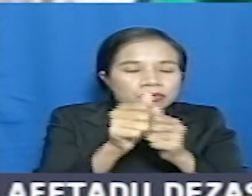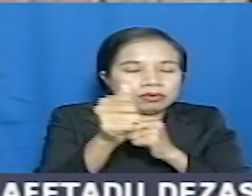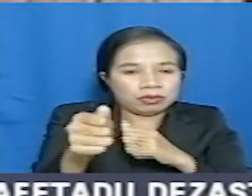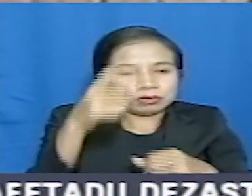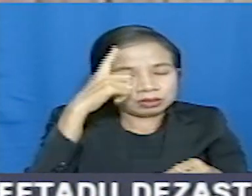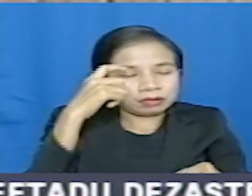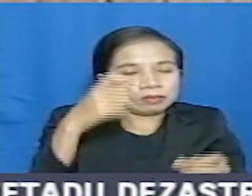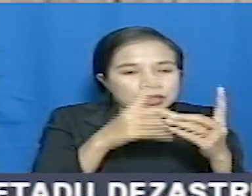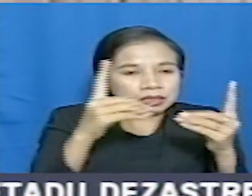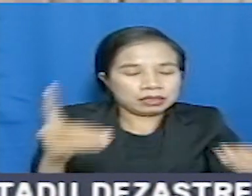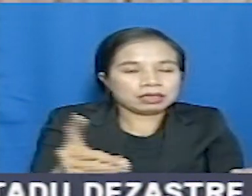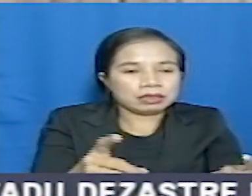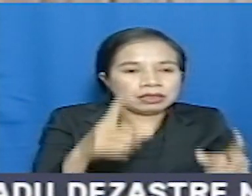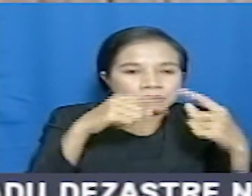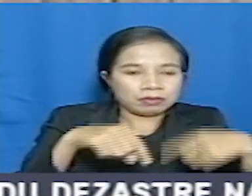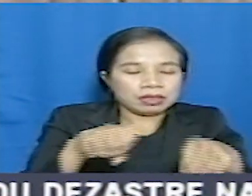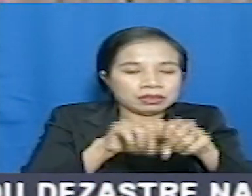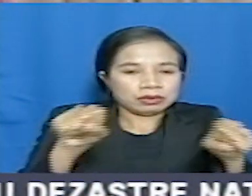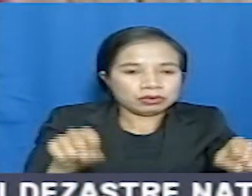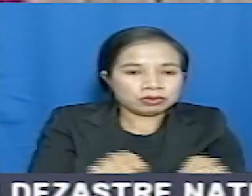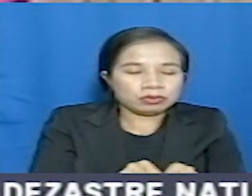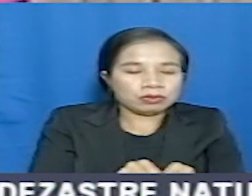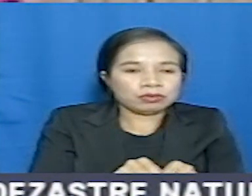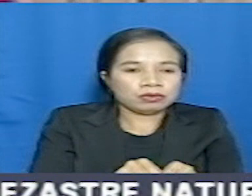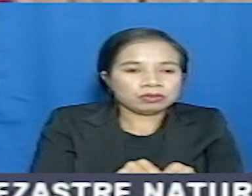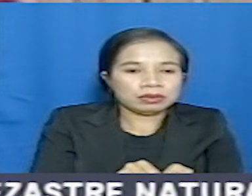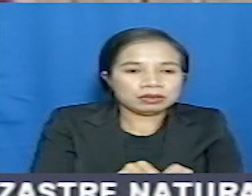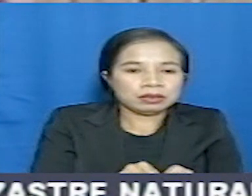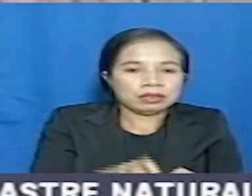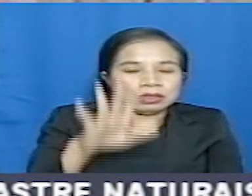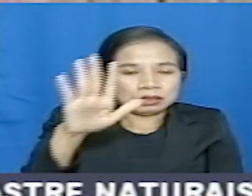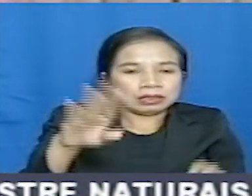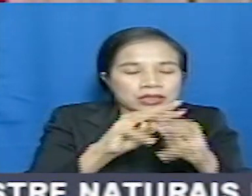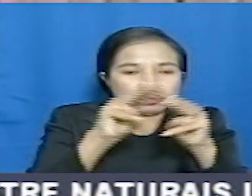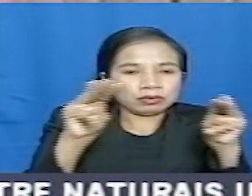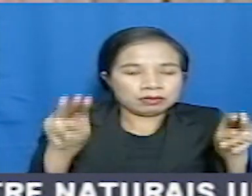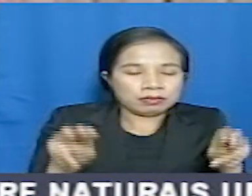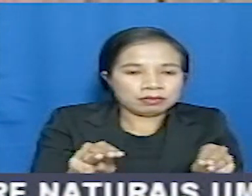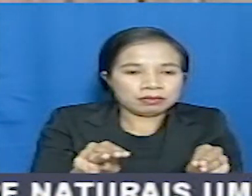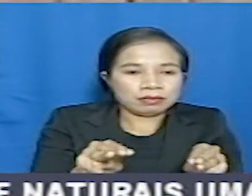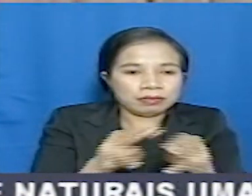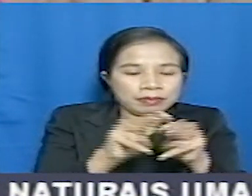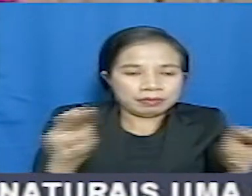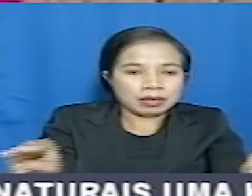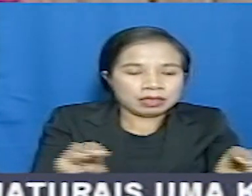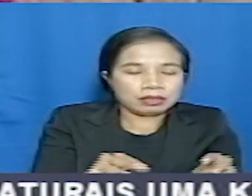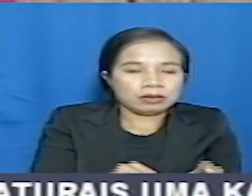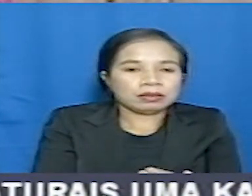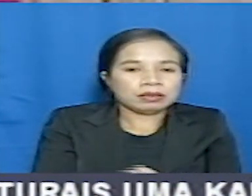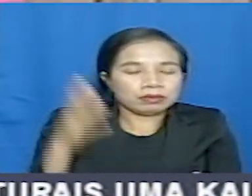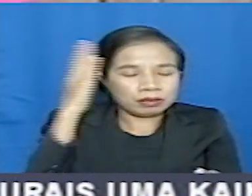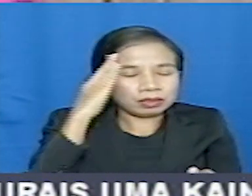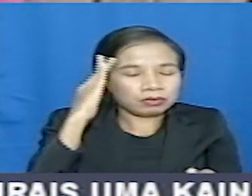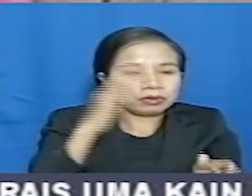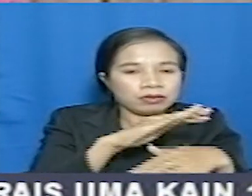doa, husi ne ba suku hetan ki 5 kilometros, husi fali dan ne ba sentral ritamos hetan 5 kilometros. Entan horazan